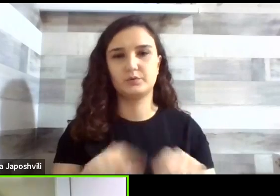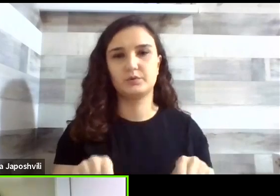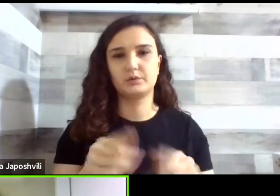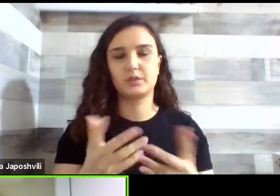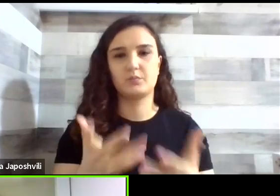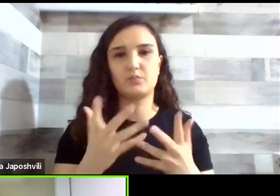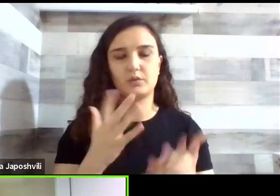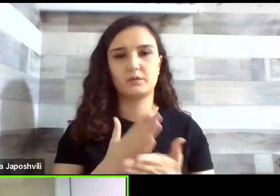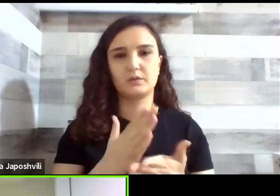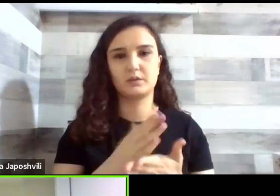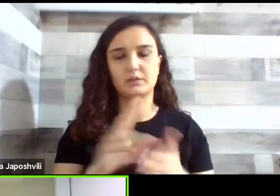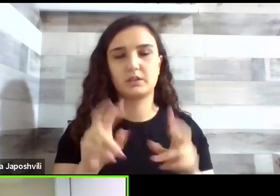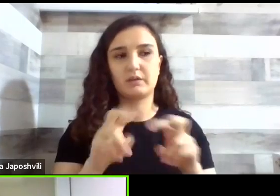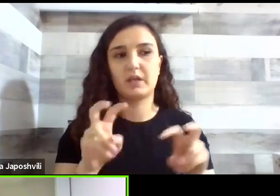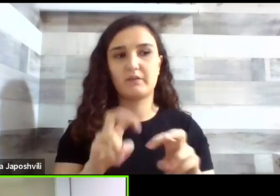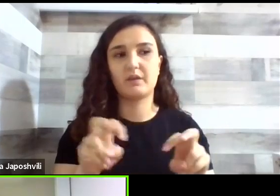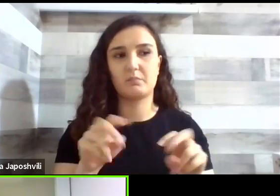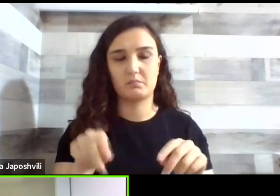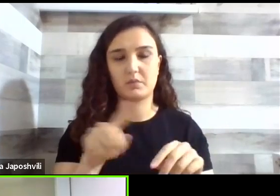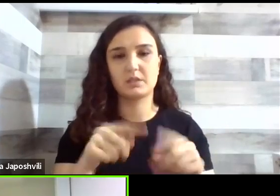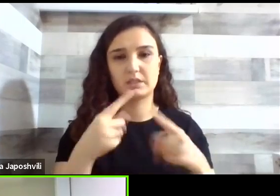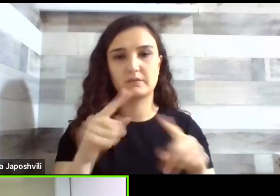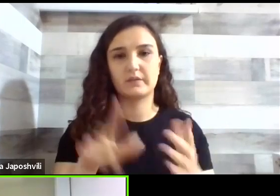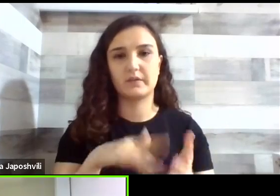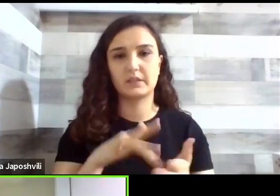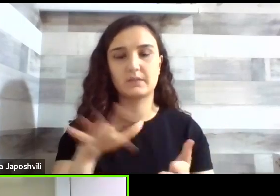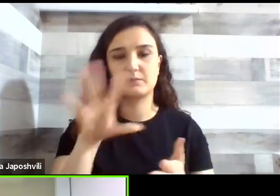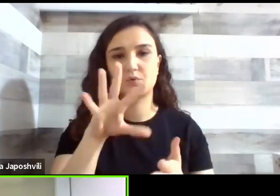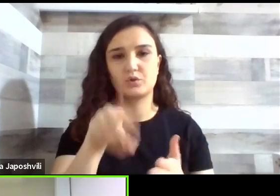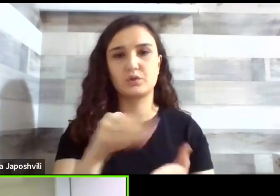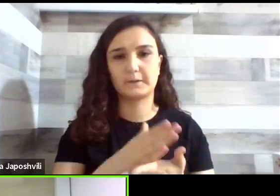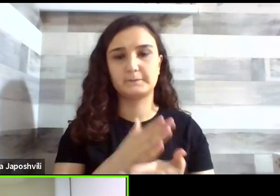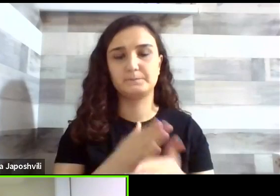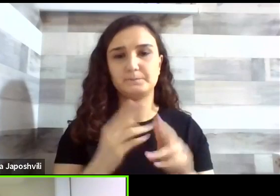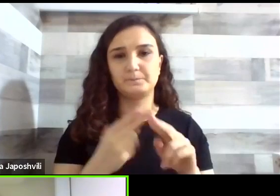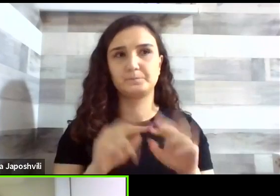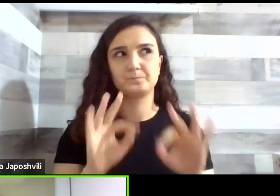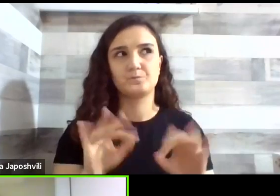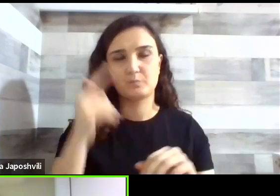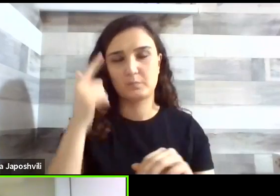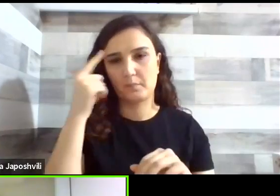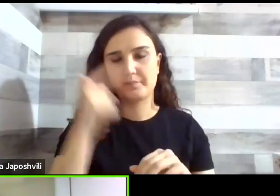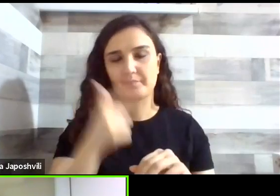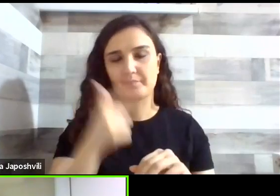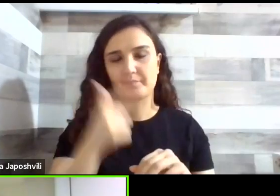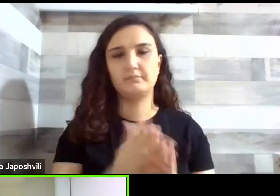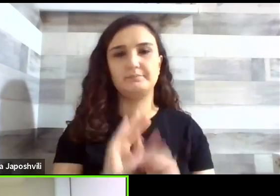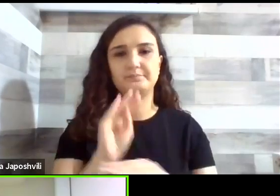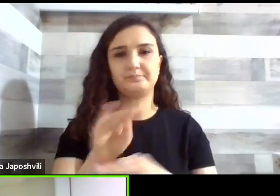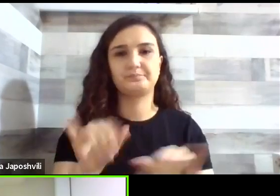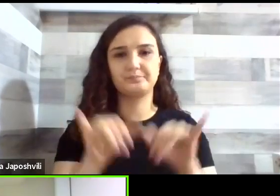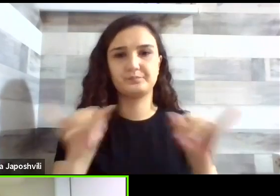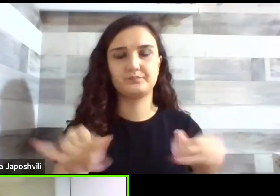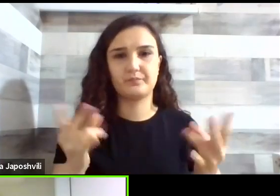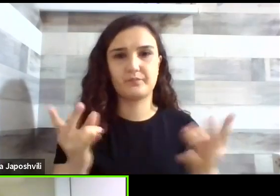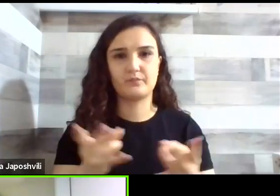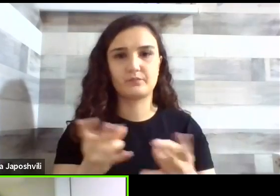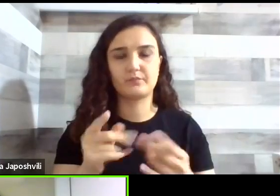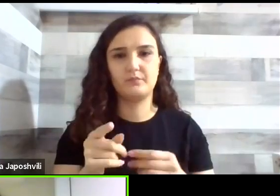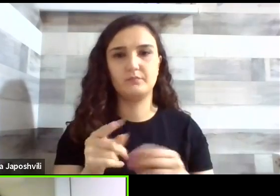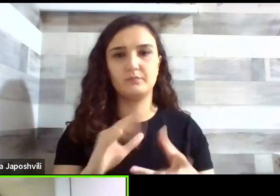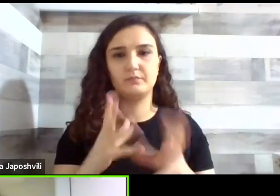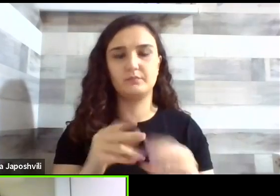გამოიკვეთა და კვლევებმაც გამოკვეთა სხვა ქვეყნების კონტექსტში, ეს არის სწორედ კომპეტენციების გაზრდის საჭიროება.